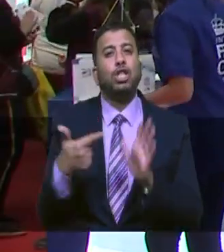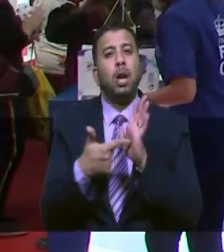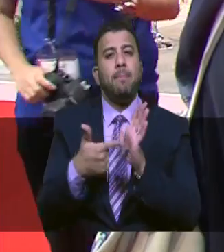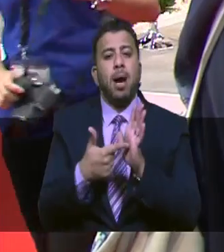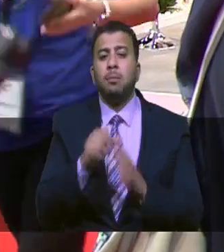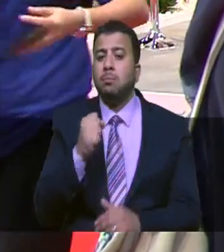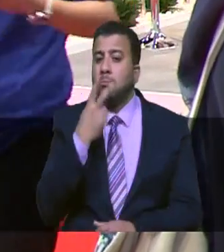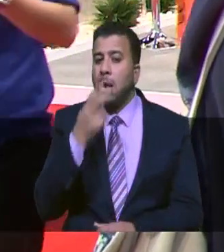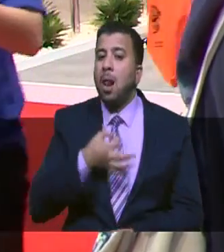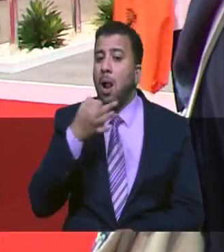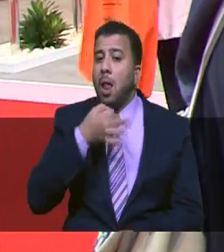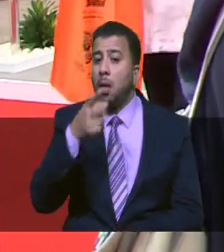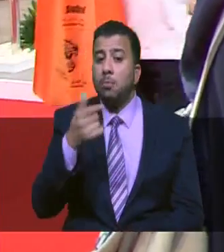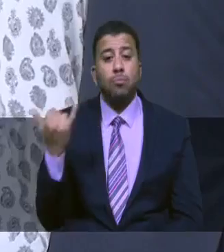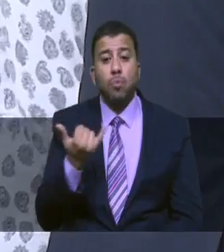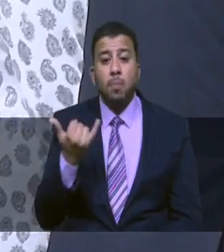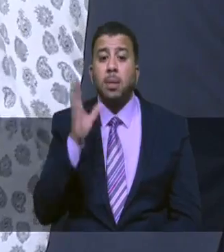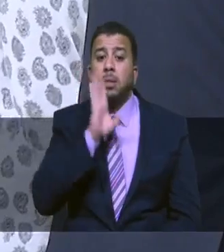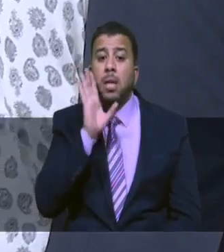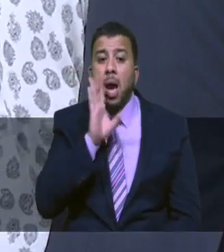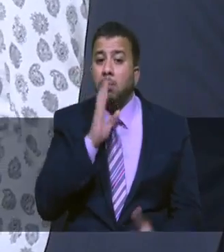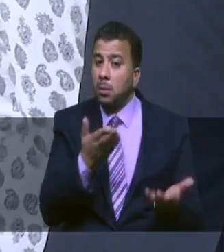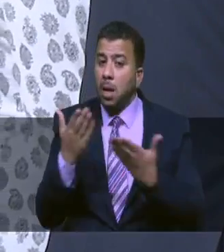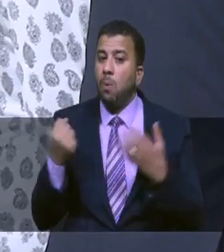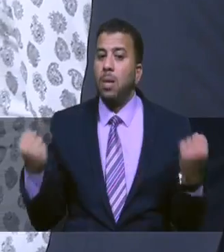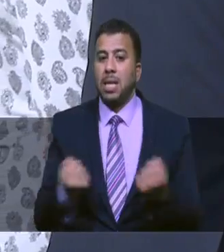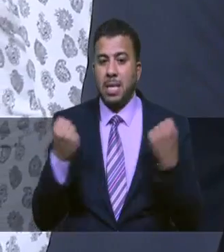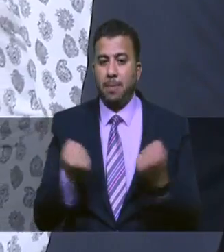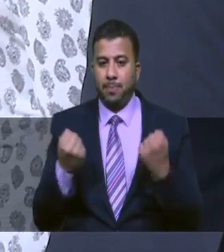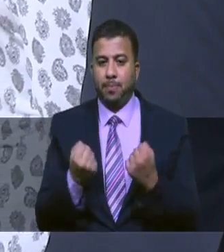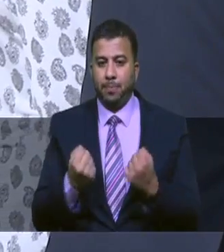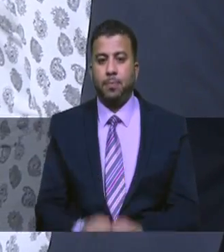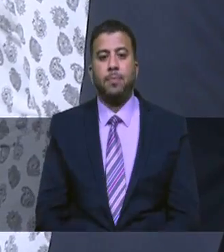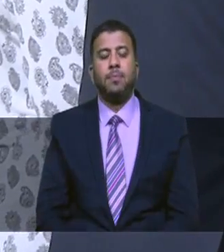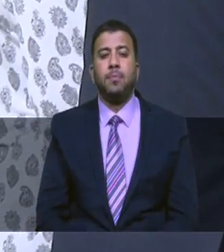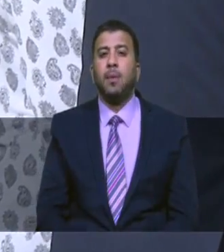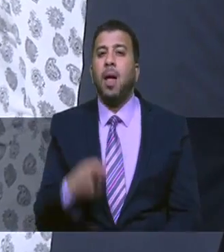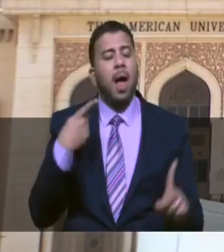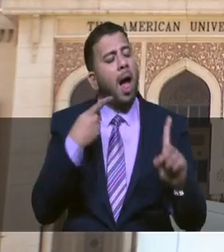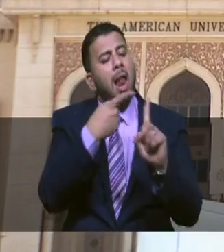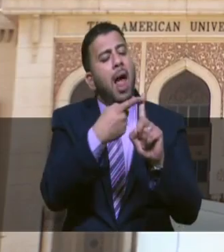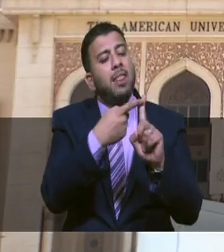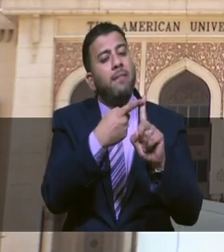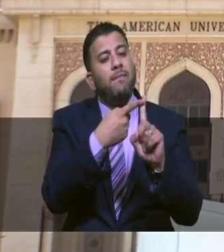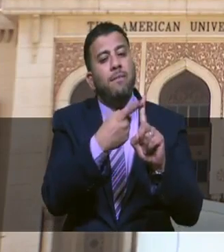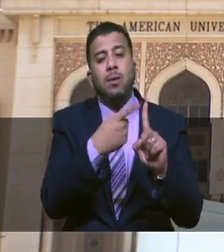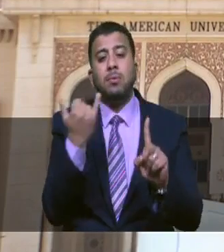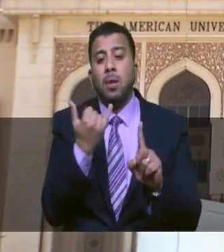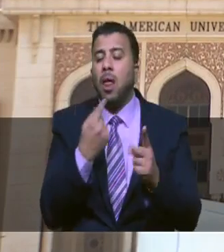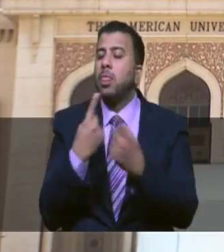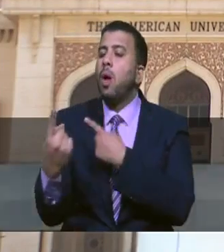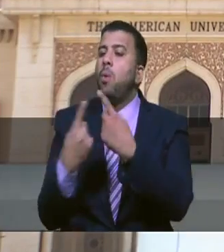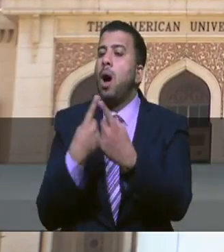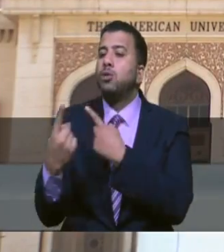خلال منصتها أهم الفرص التعليمية والتدريبية. الهدف الأساسي هو طبعا التواصل